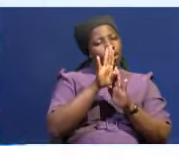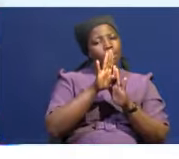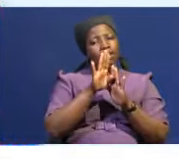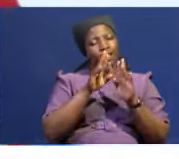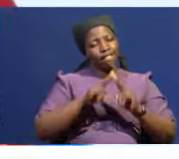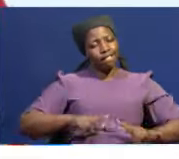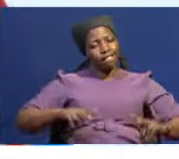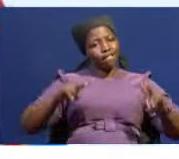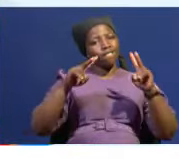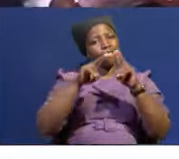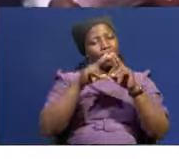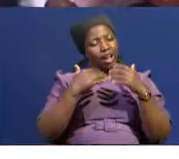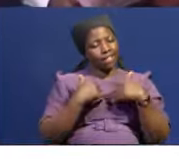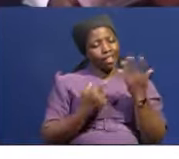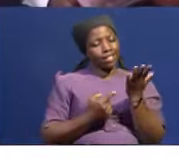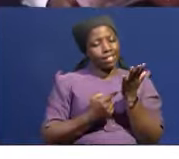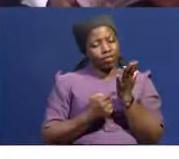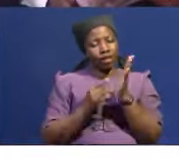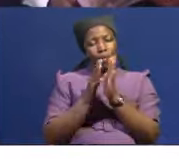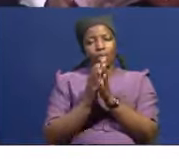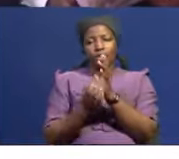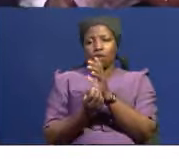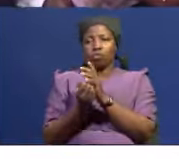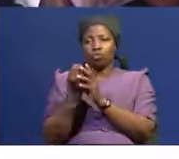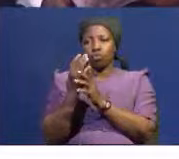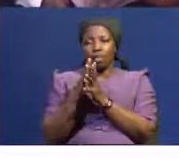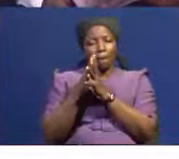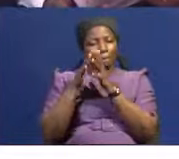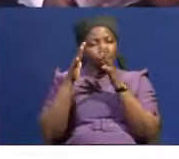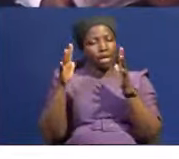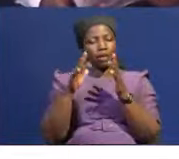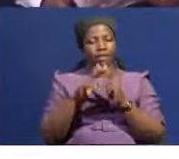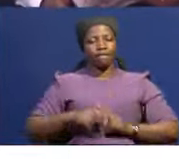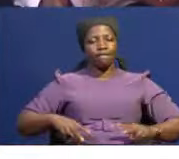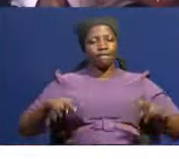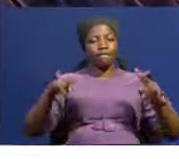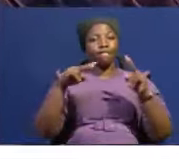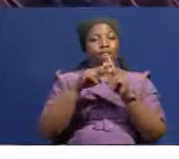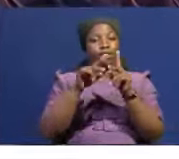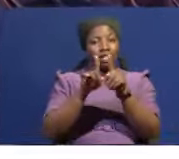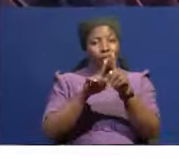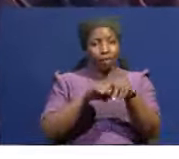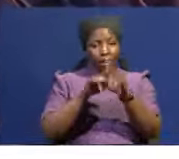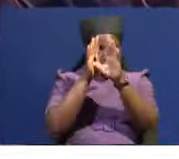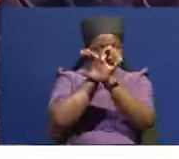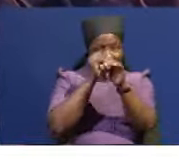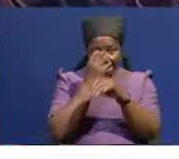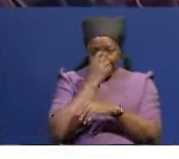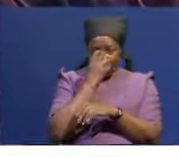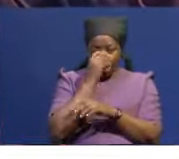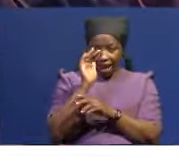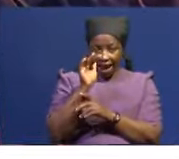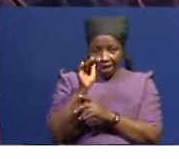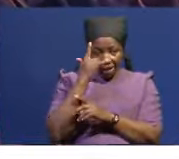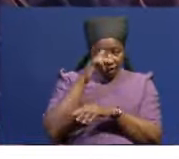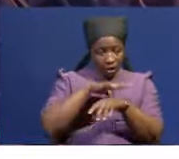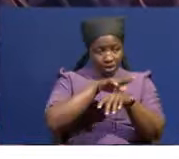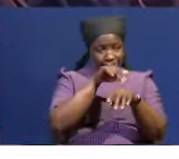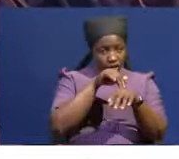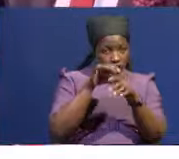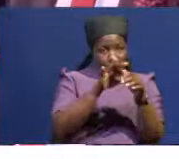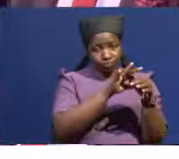broad civilian value. Kadhalika, Rais Ruto alitoa wito wa ushirikiano wa mataifa katika kukabiliana na changamoto kama